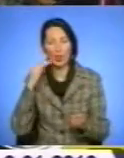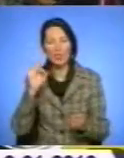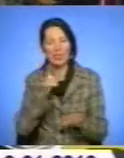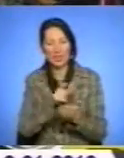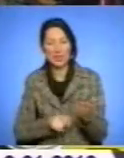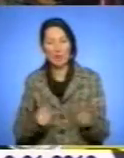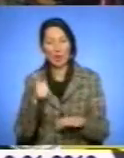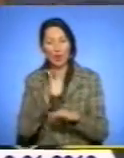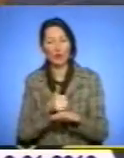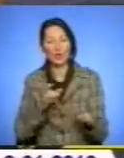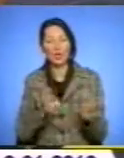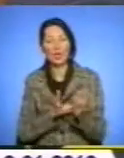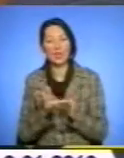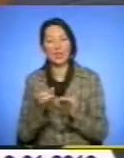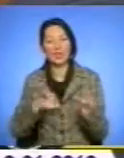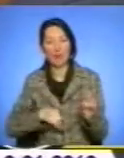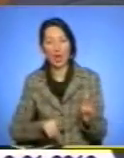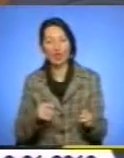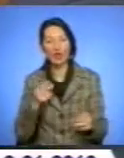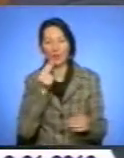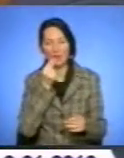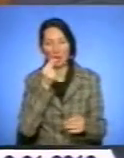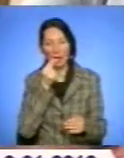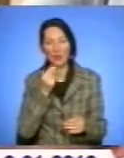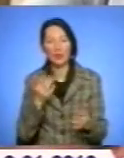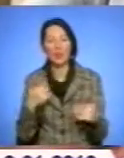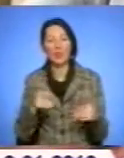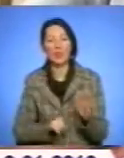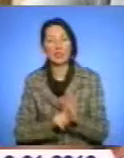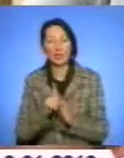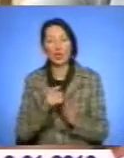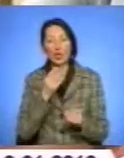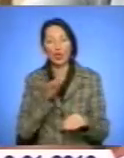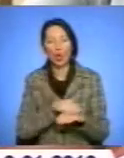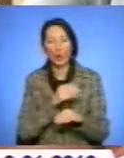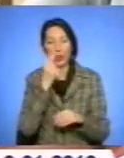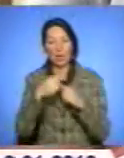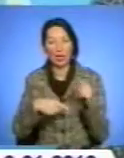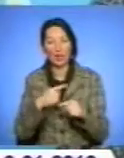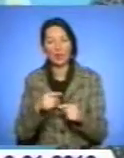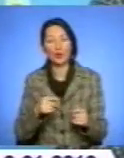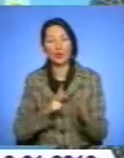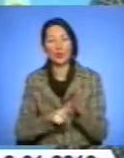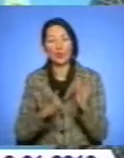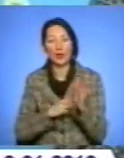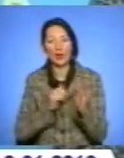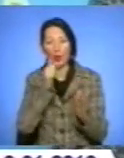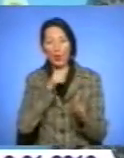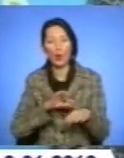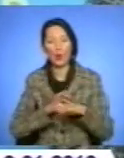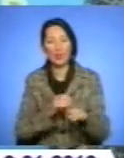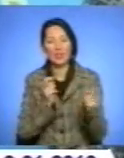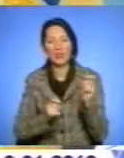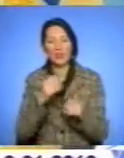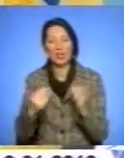учасників фесту. Вже стало доброю традицією. З 89-го року проводиться фестиваль «Нова радість стала». І цього року він також о 2-й